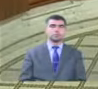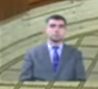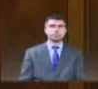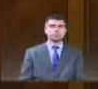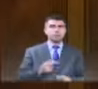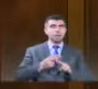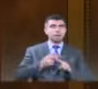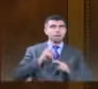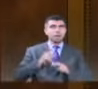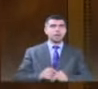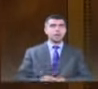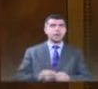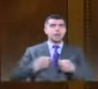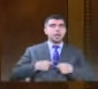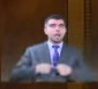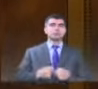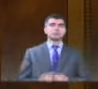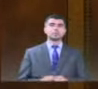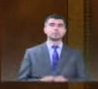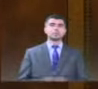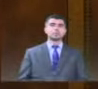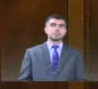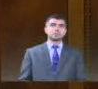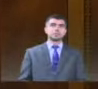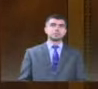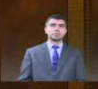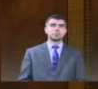بسم الله الرحمن الرحيم. السيد الرئيس،